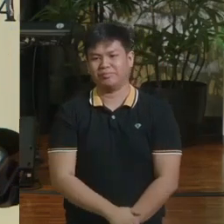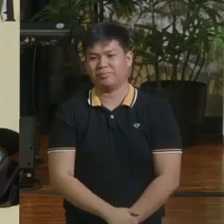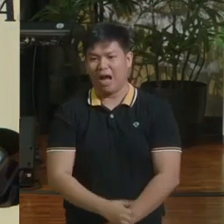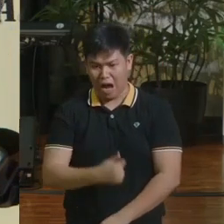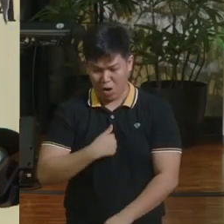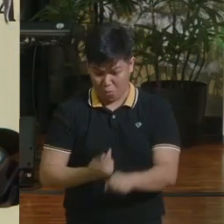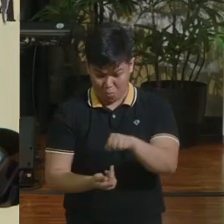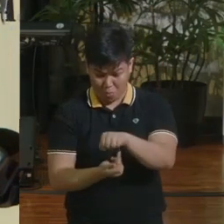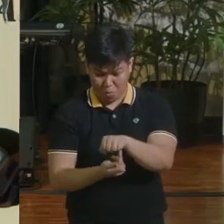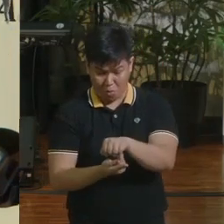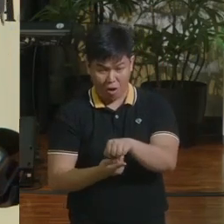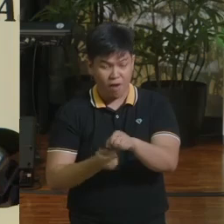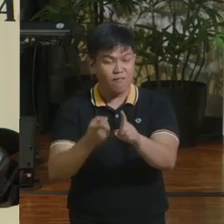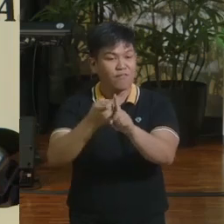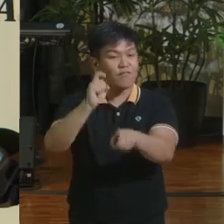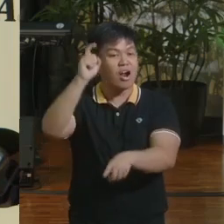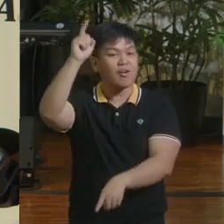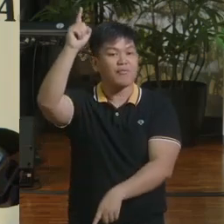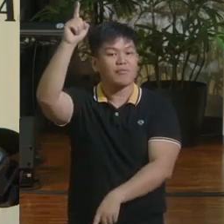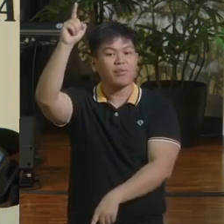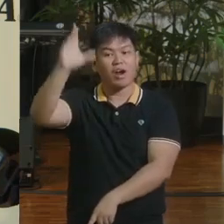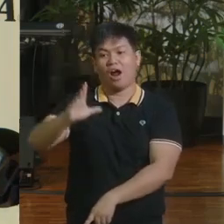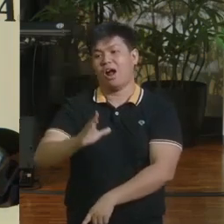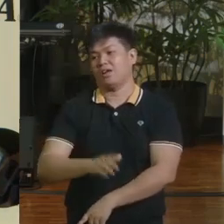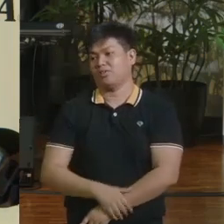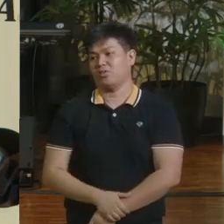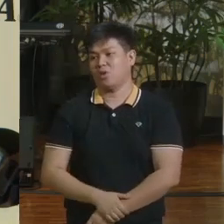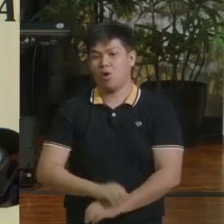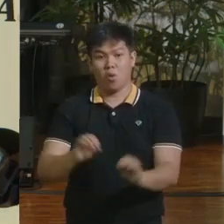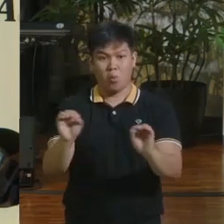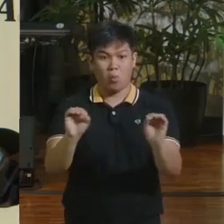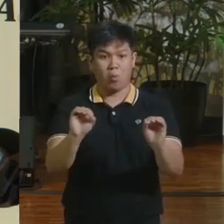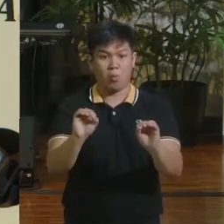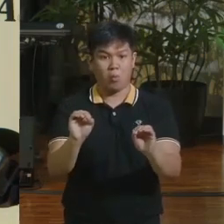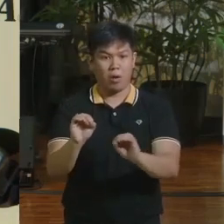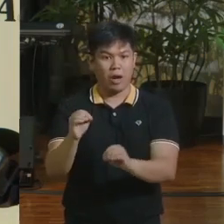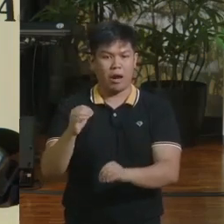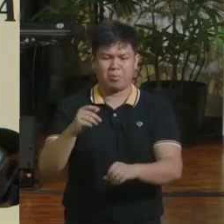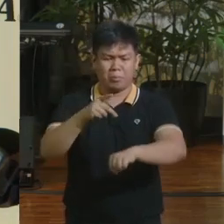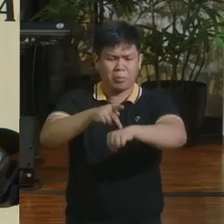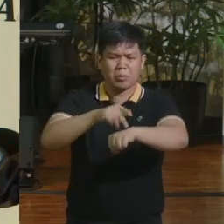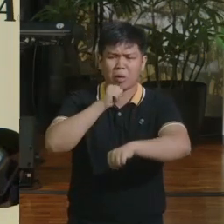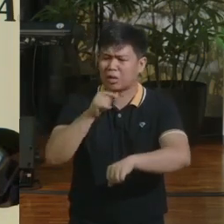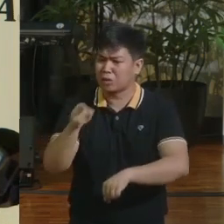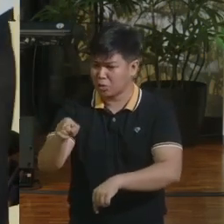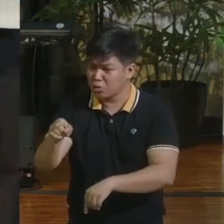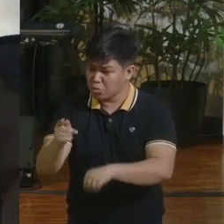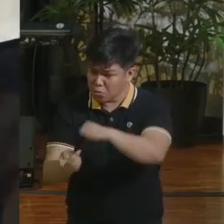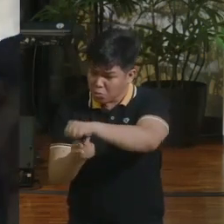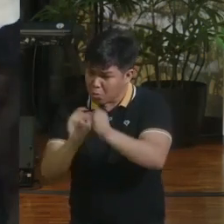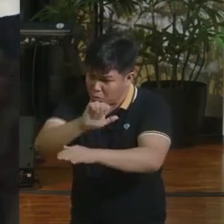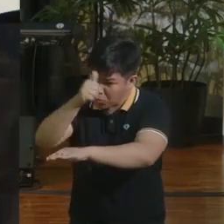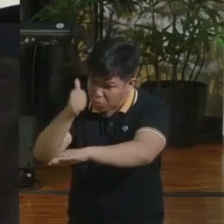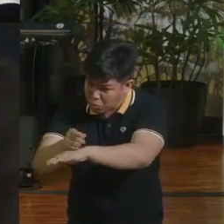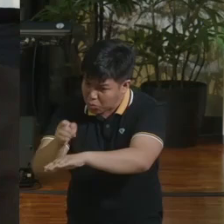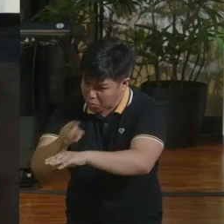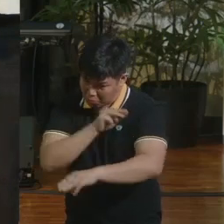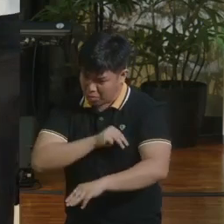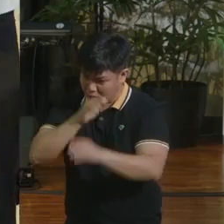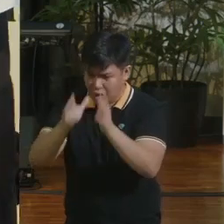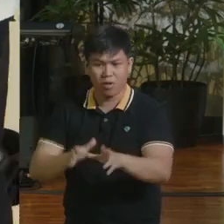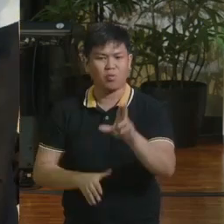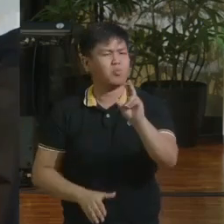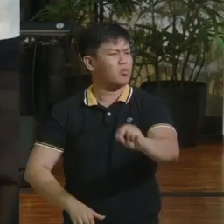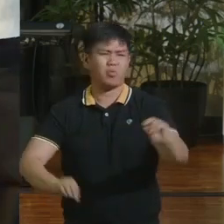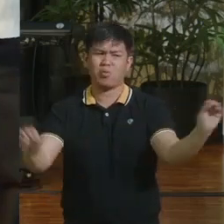man. Walang papal council ang nag-institute sa akin. Walang kahit na sinong bishop ang